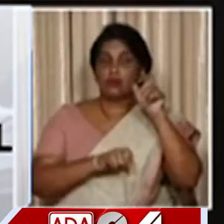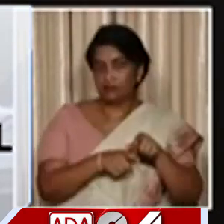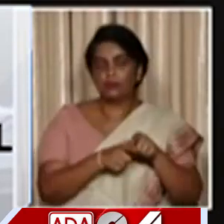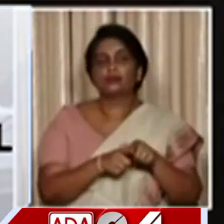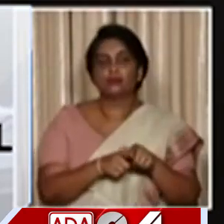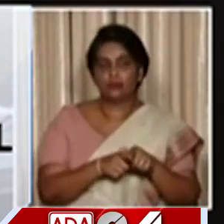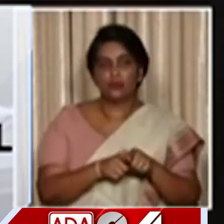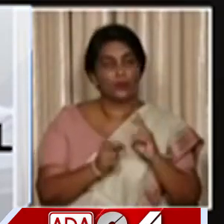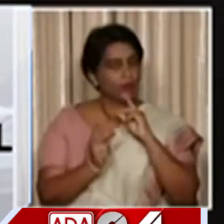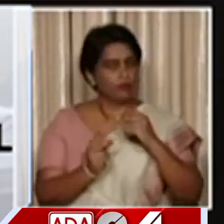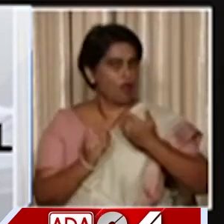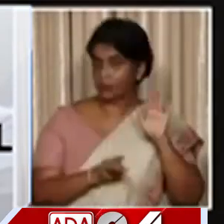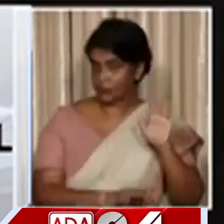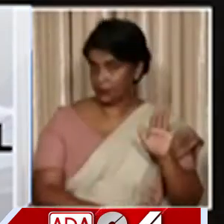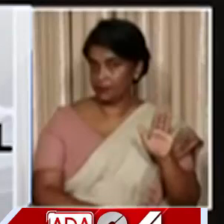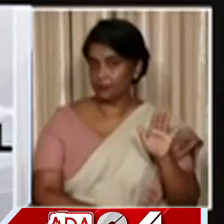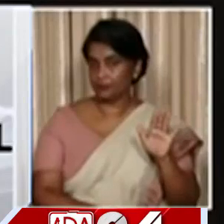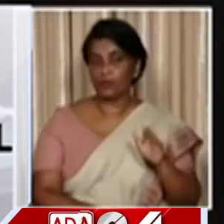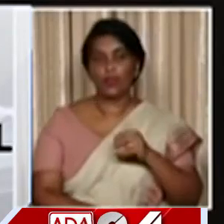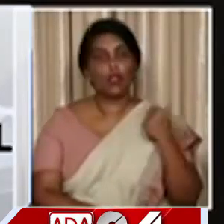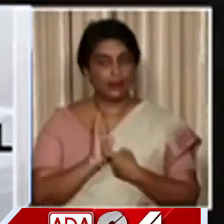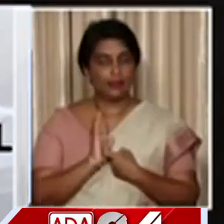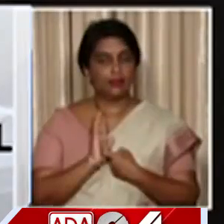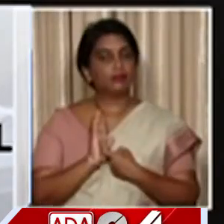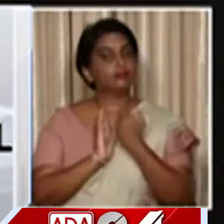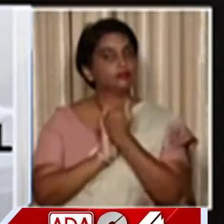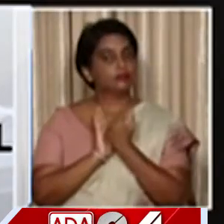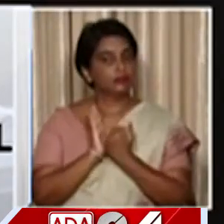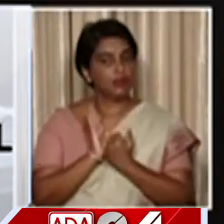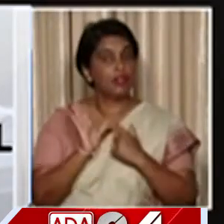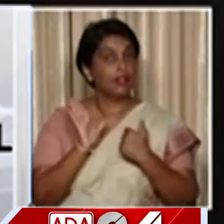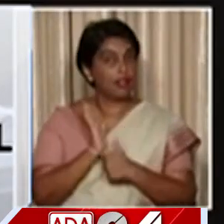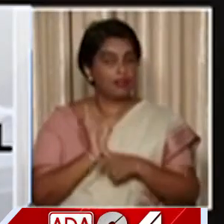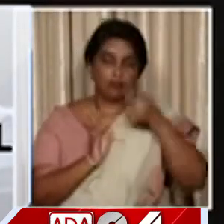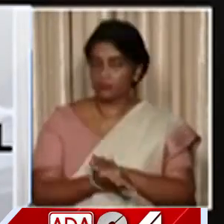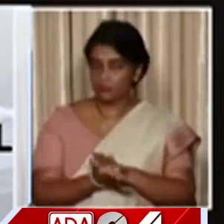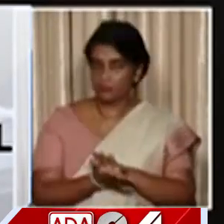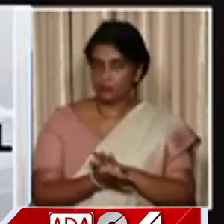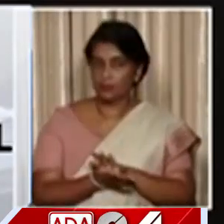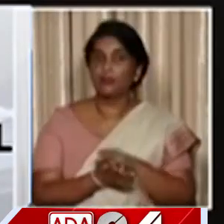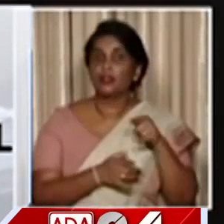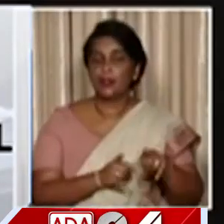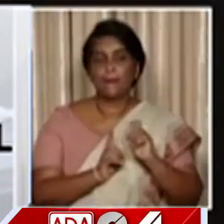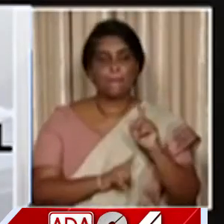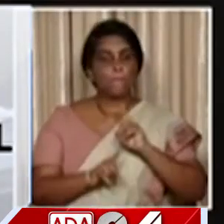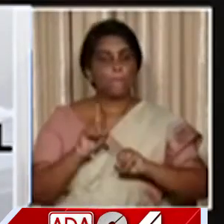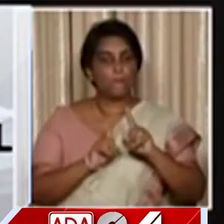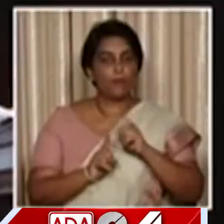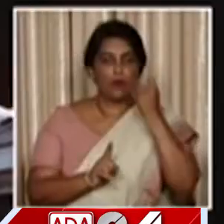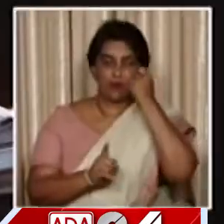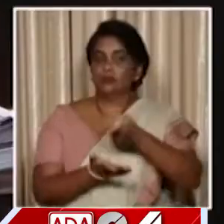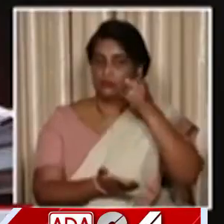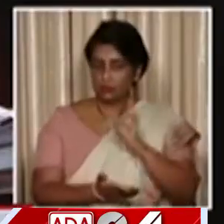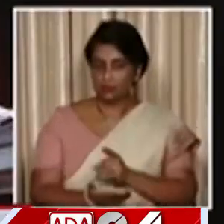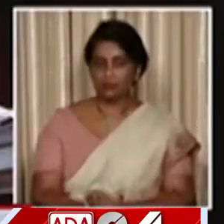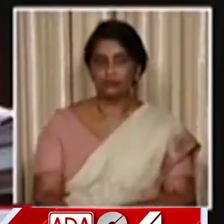මණ්ඩලය වහා ඉවත් විය යුතුයයිද නව නීති පද්ධතියක් පනතක් කරහා සම්මත කළ යුතුයයිද මෙම පාර්ලිමේන්තුව යෝජනා සම්මත කර